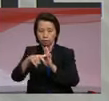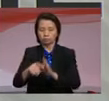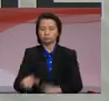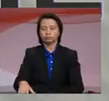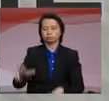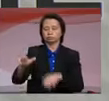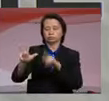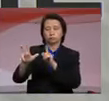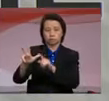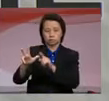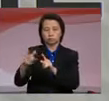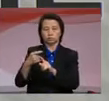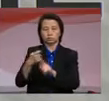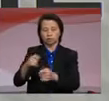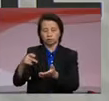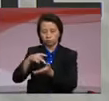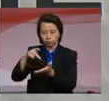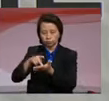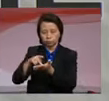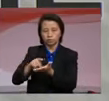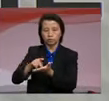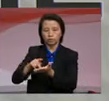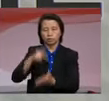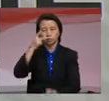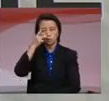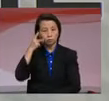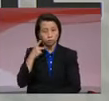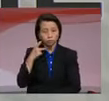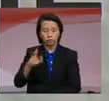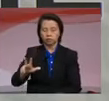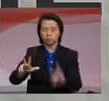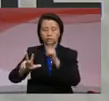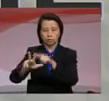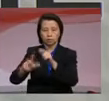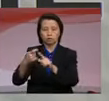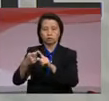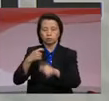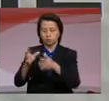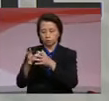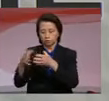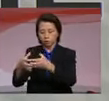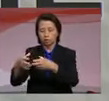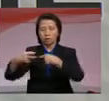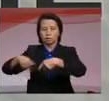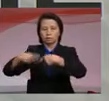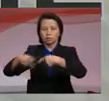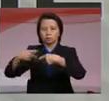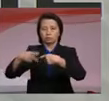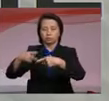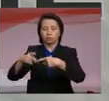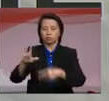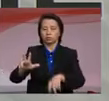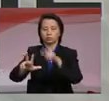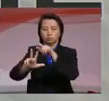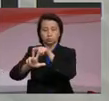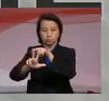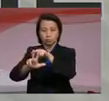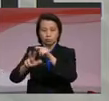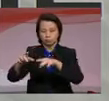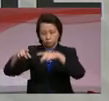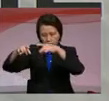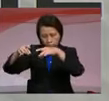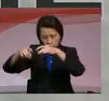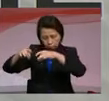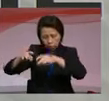1 kes daripada kluster Pusat Perubatan Kuching dan 1 kes daripada kluster Pasar Sutong dan 1 kes